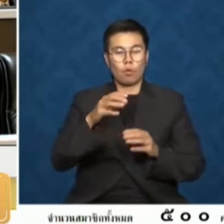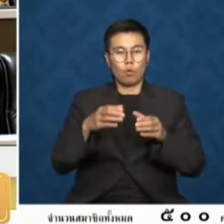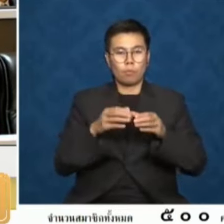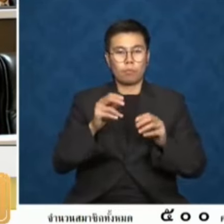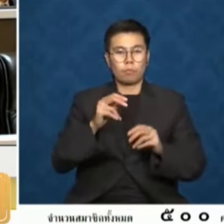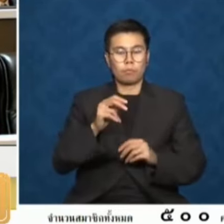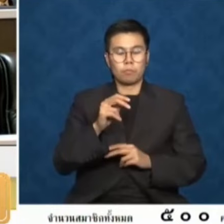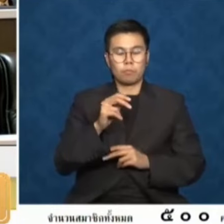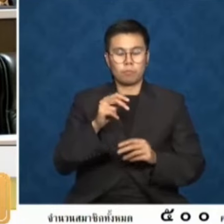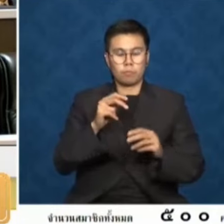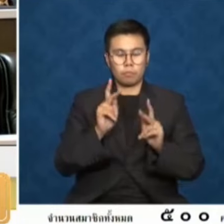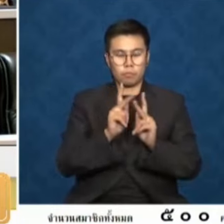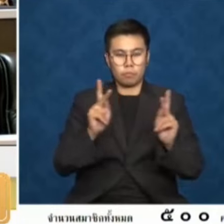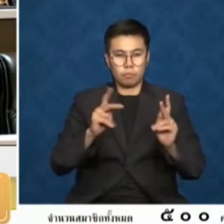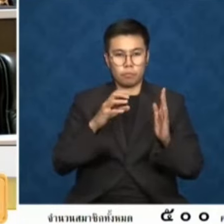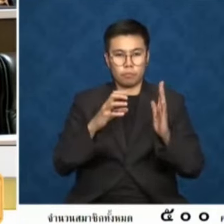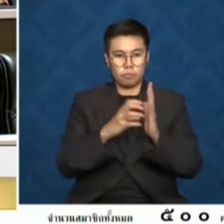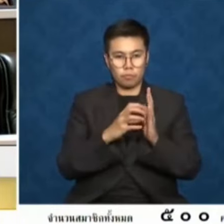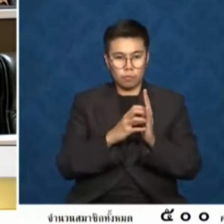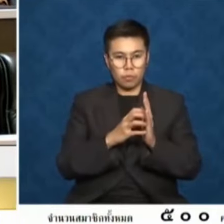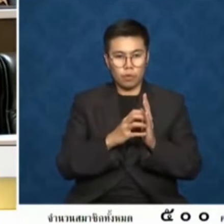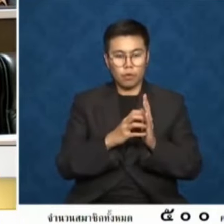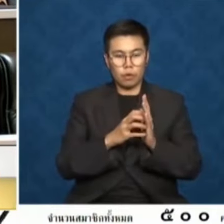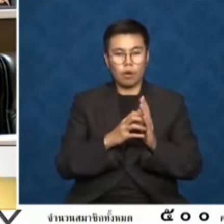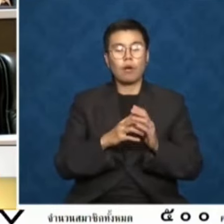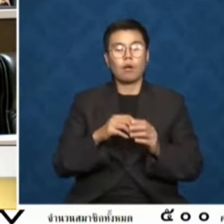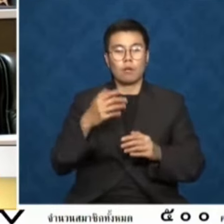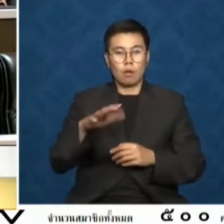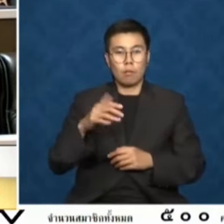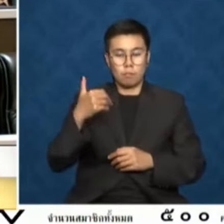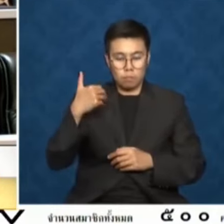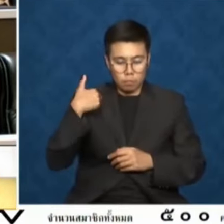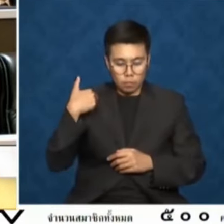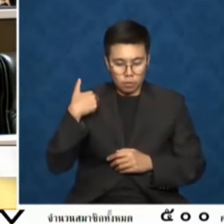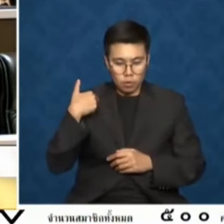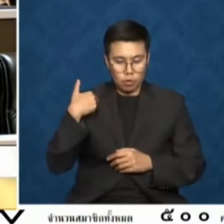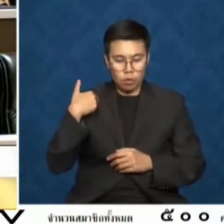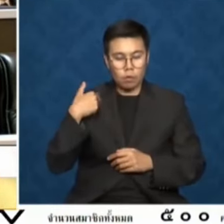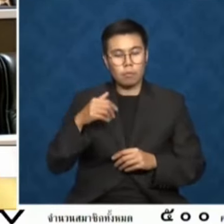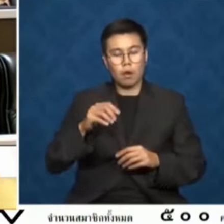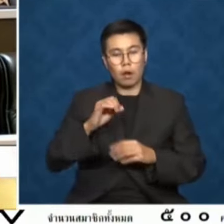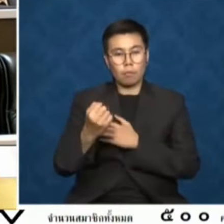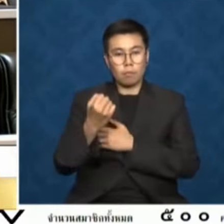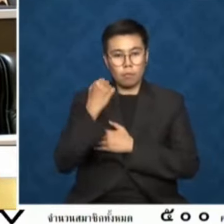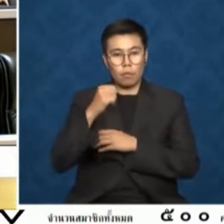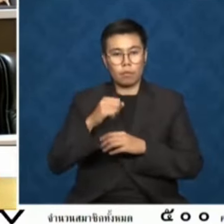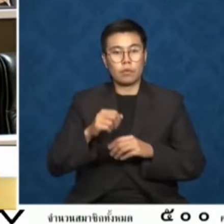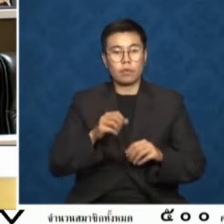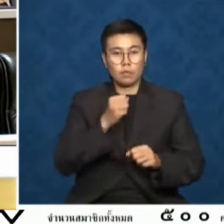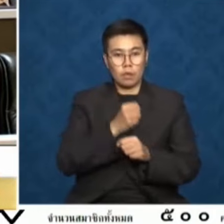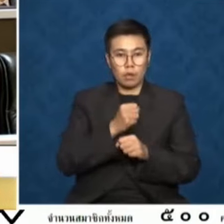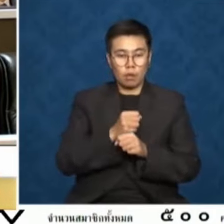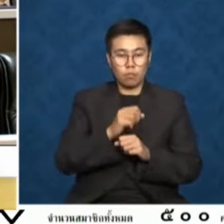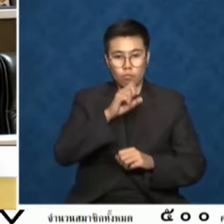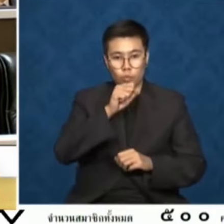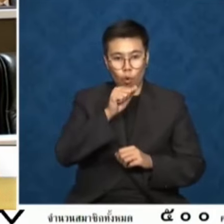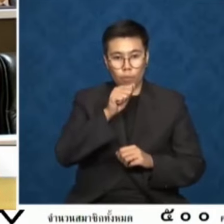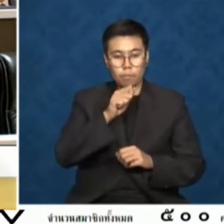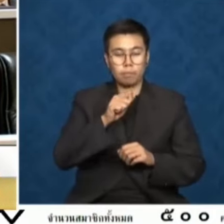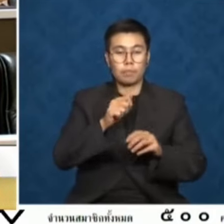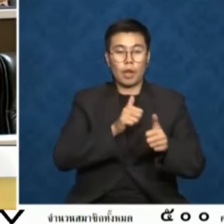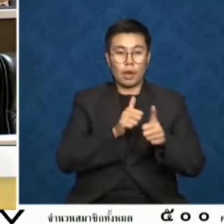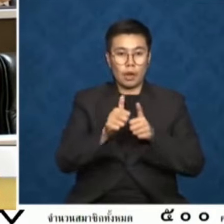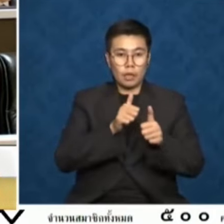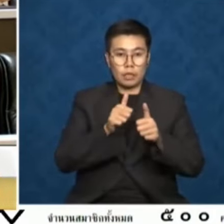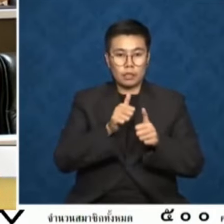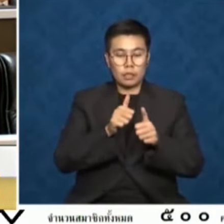างข้าราชการองค์กรปกครองส่วนท้องถิ่นแต่ละประเภทมีอำนาจจัดและดำเนินการสอบแข่งขันส